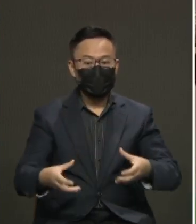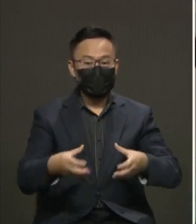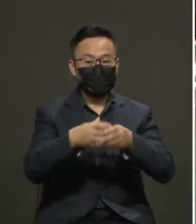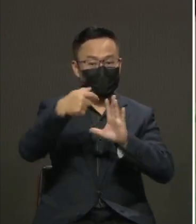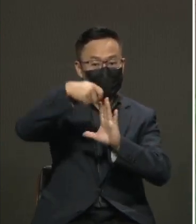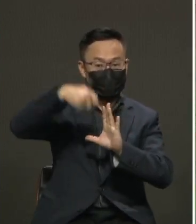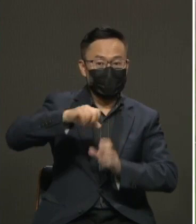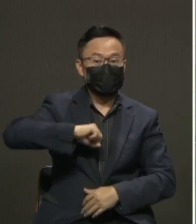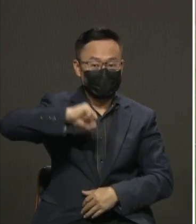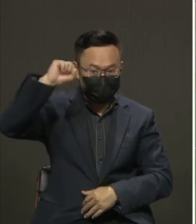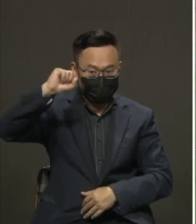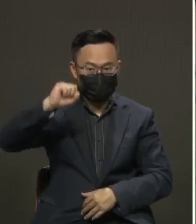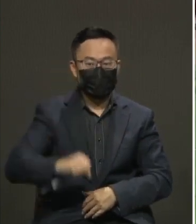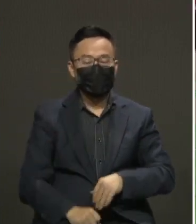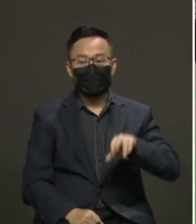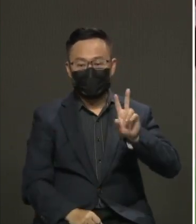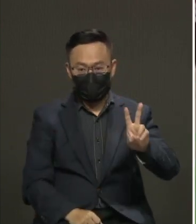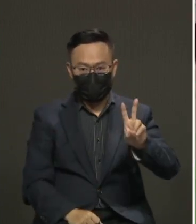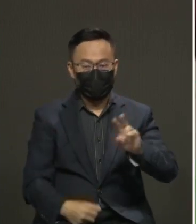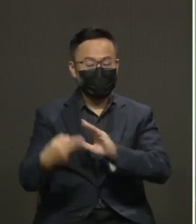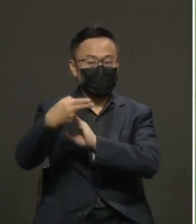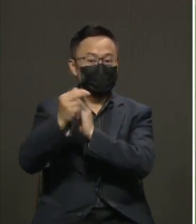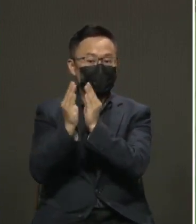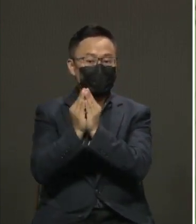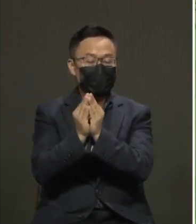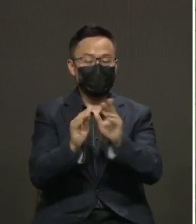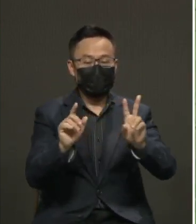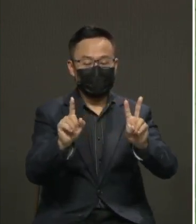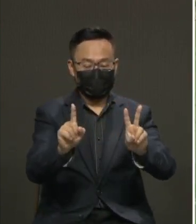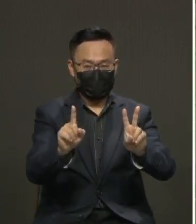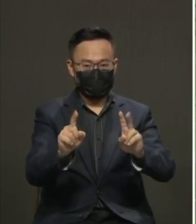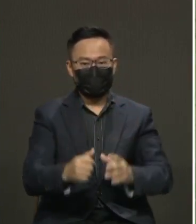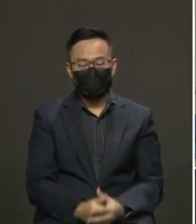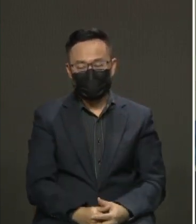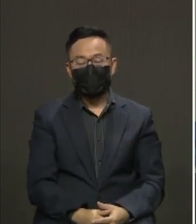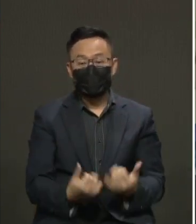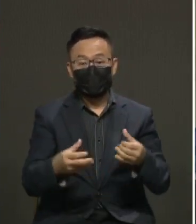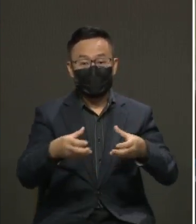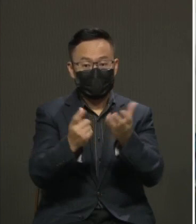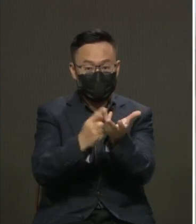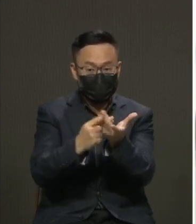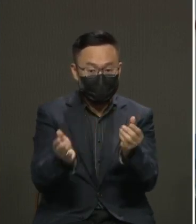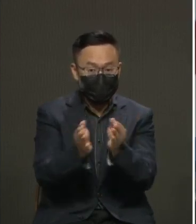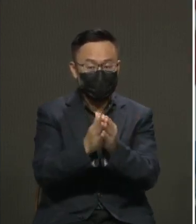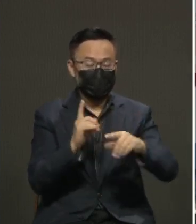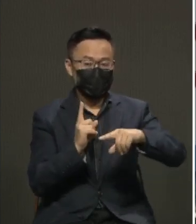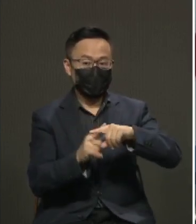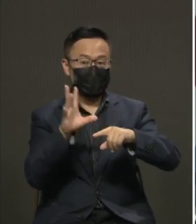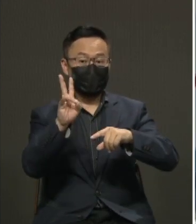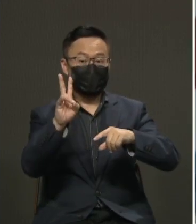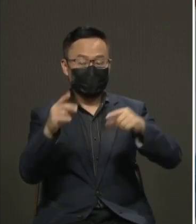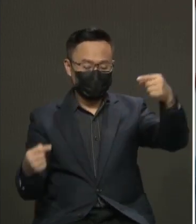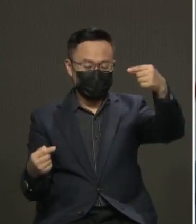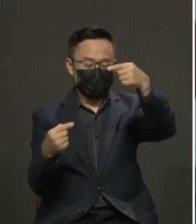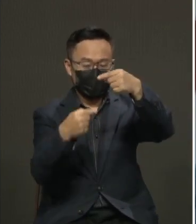สีมามาสเตอร์ FC ที่เปิดบ้านเฉือนหนองบัวพิชยะไป2-1ทำให้สวัสดแคทตอนนี้เนี่ยมีอยู่7คะแนนรั้งที่7ของต